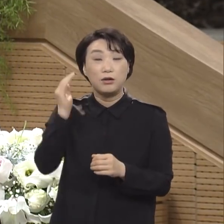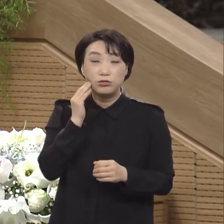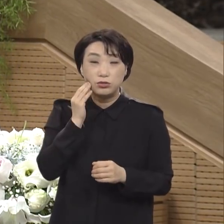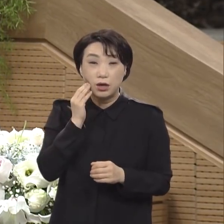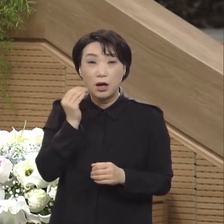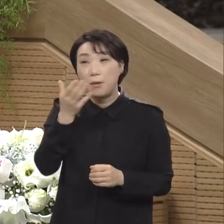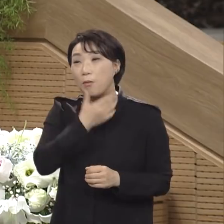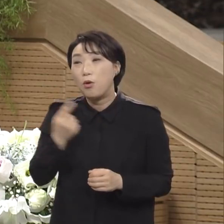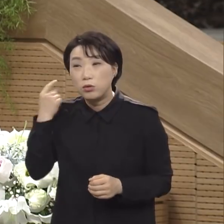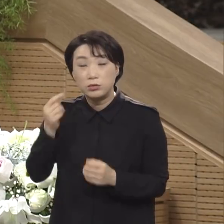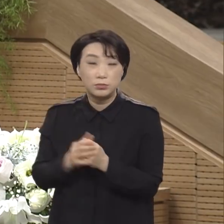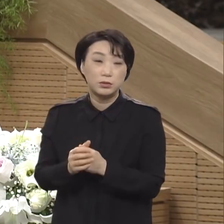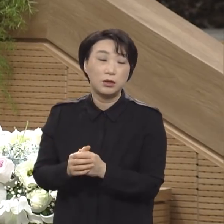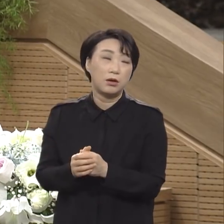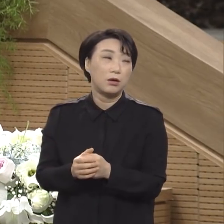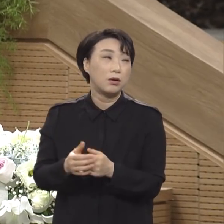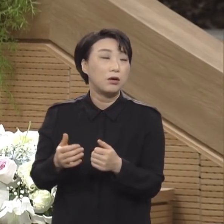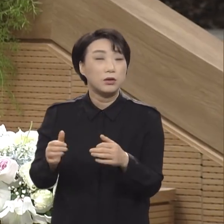복음이 좌절되고